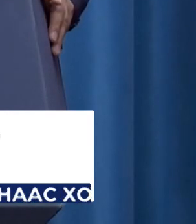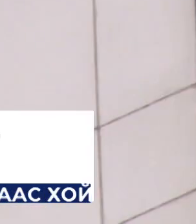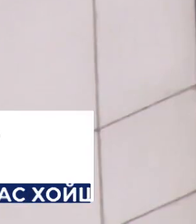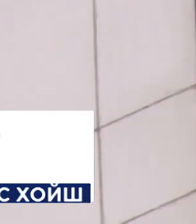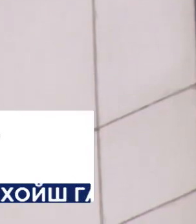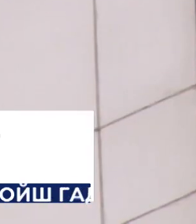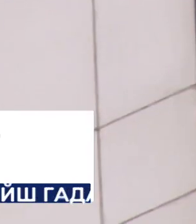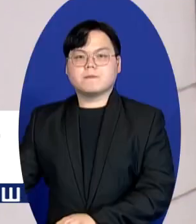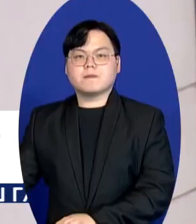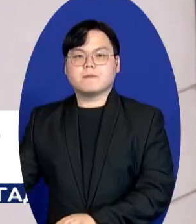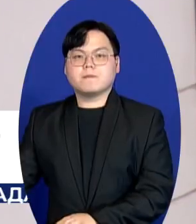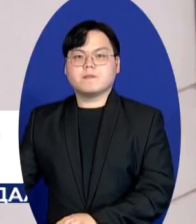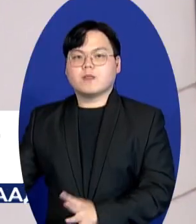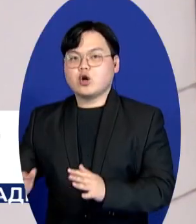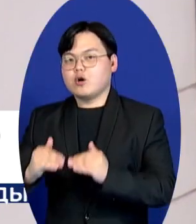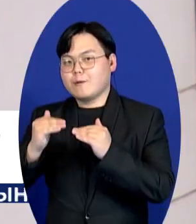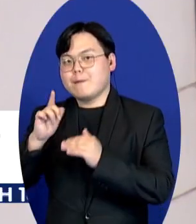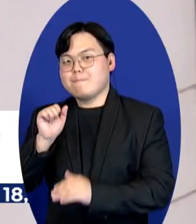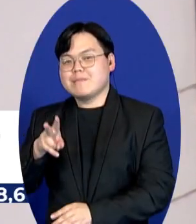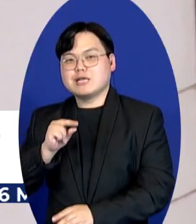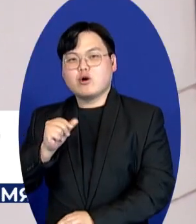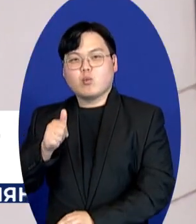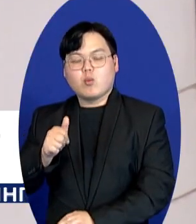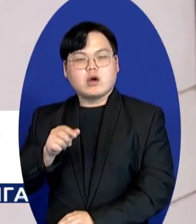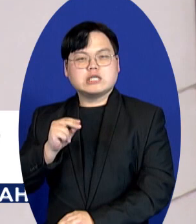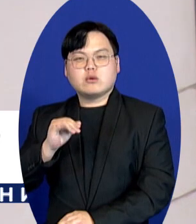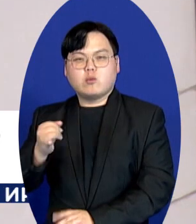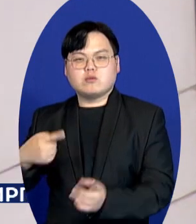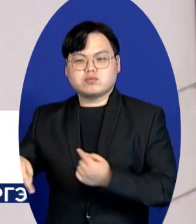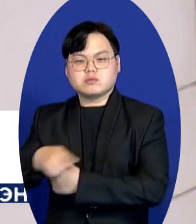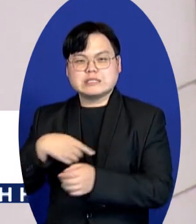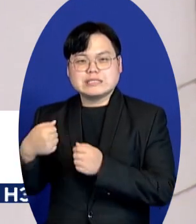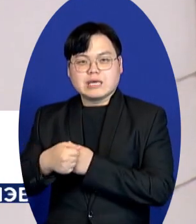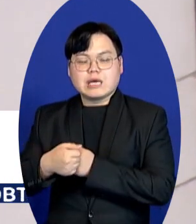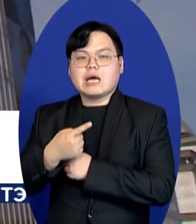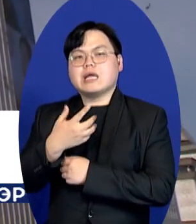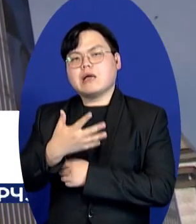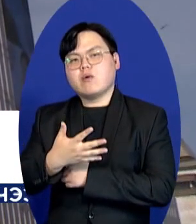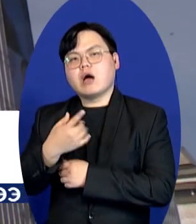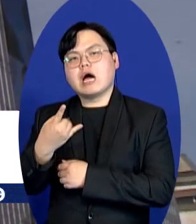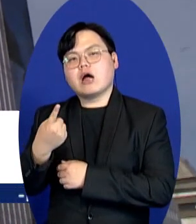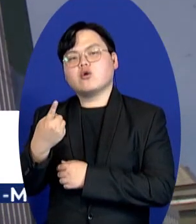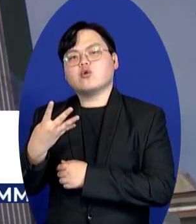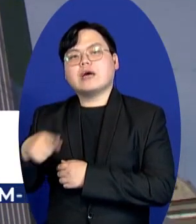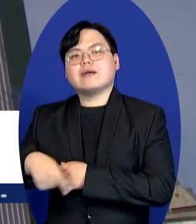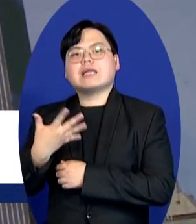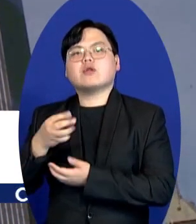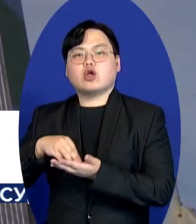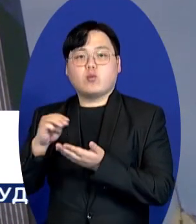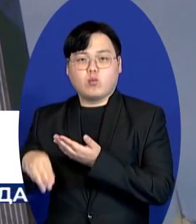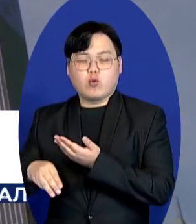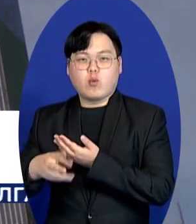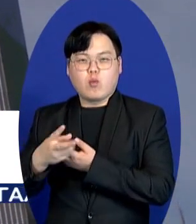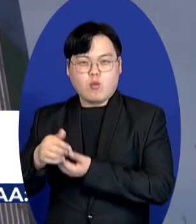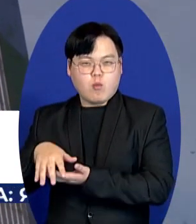ажиллаа. Хөгжлийн банкны чанаргүй зээлийн эргэн төлөлт одоогийн байдлаар нийт 514.5 тэрбум төгрөг болоод байна. Сүүлийн 2